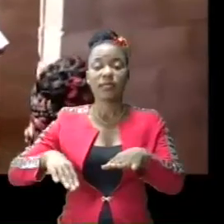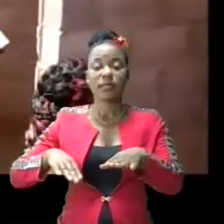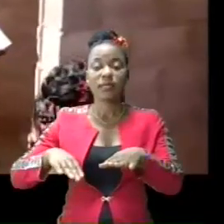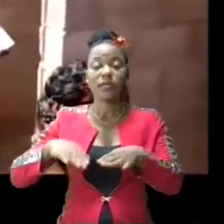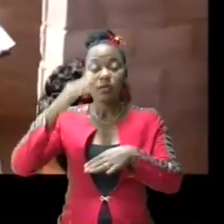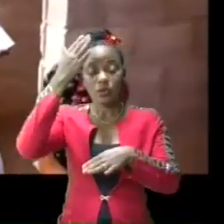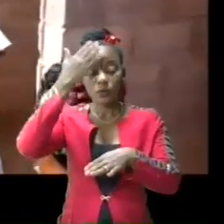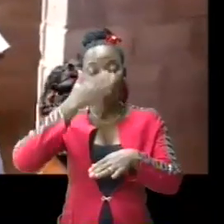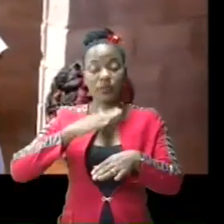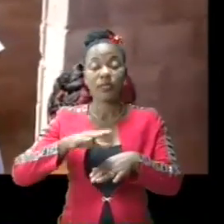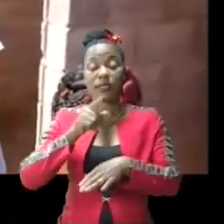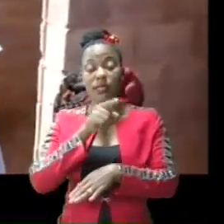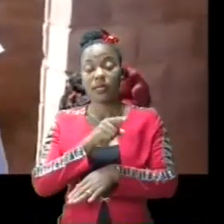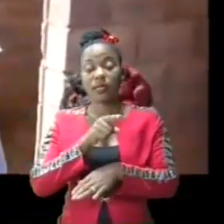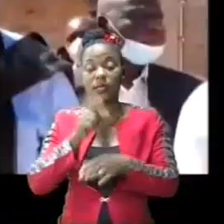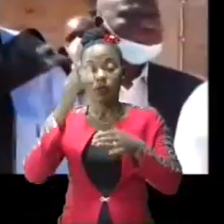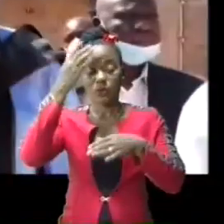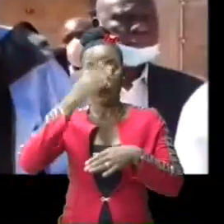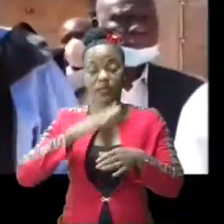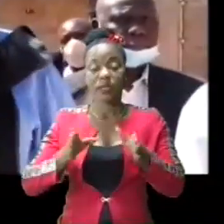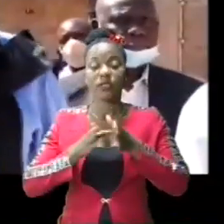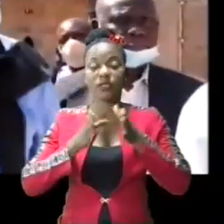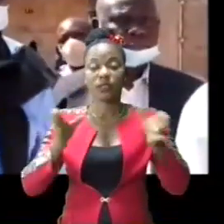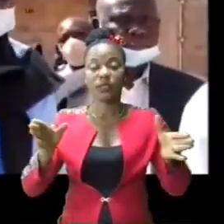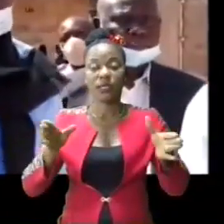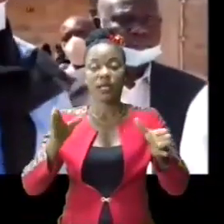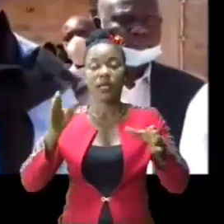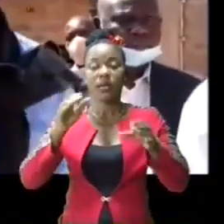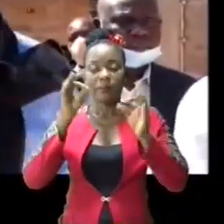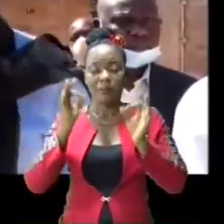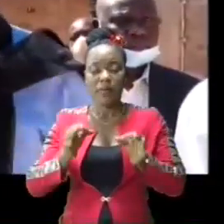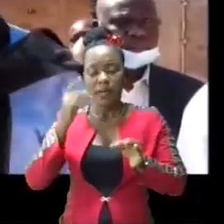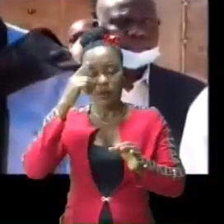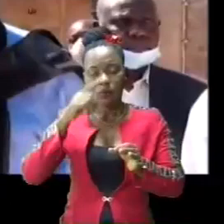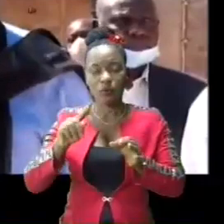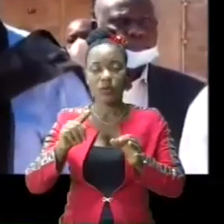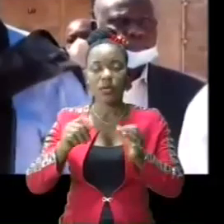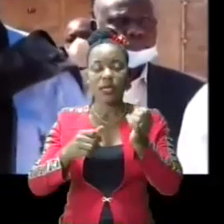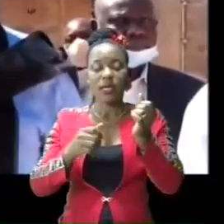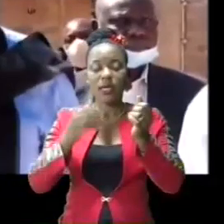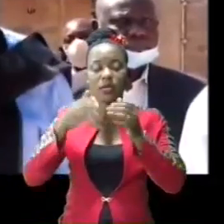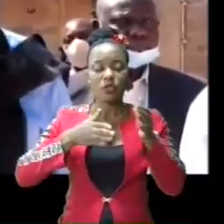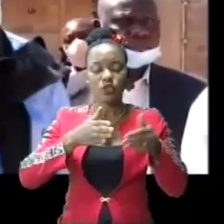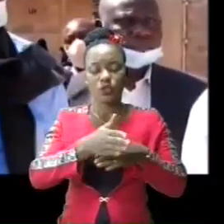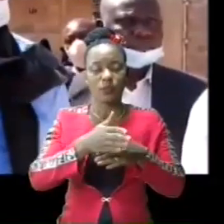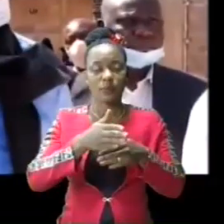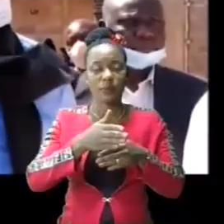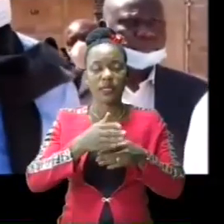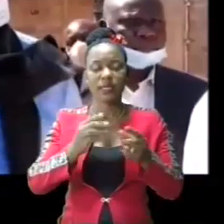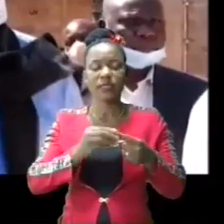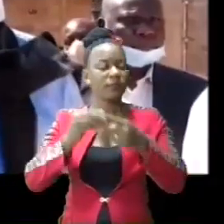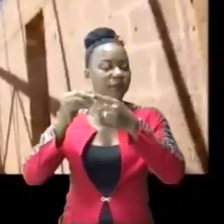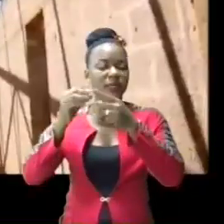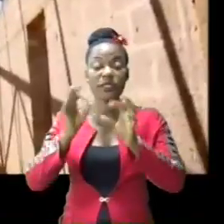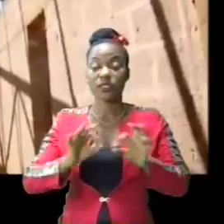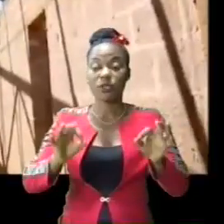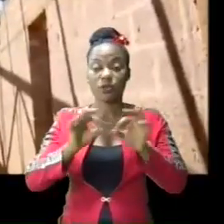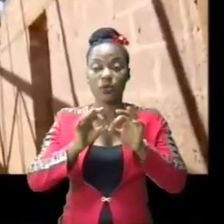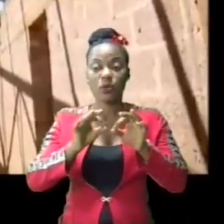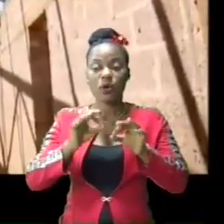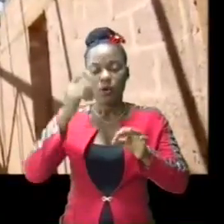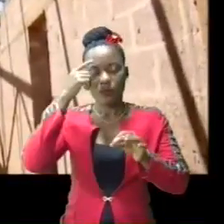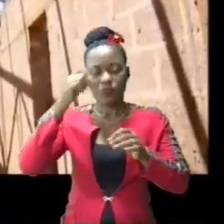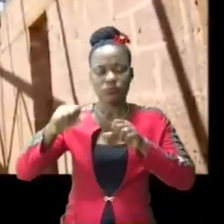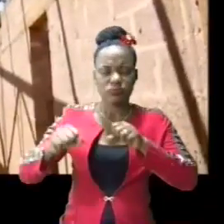de référence, il n'y a pas de salle de réanimation, il n'y a pas de chambre VIP, il n'y a pas, on s'est contenté de ce qu'il y a. À un moment, il